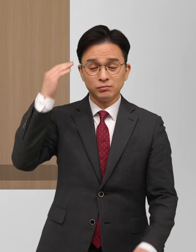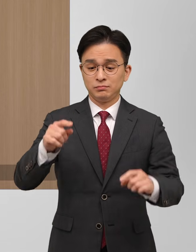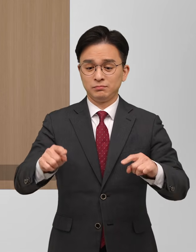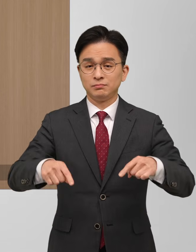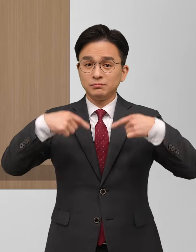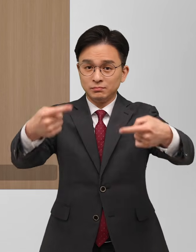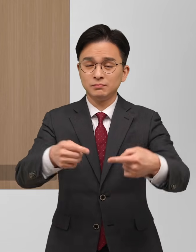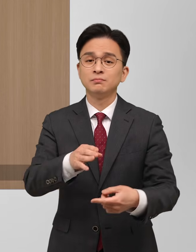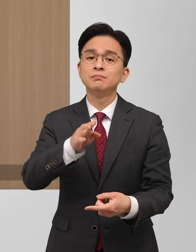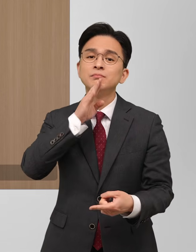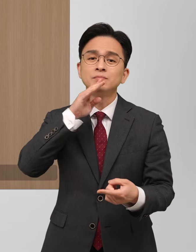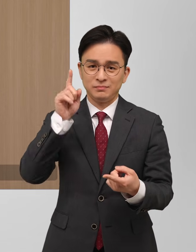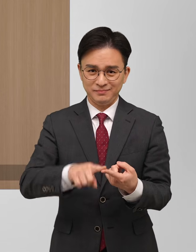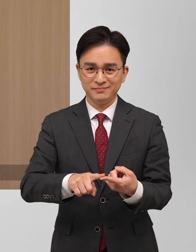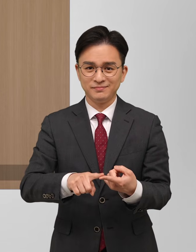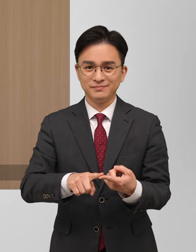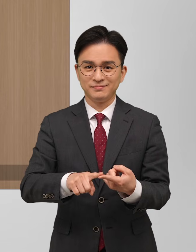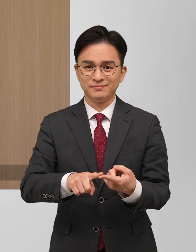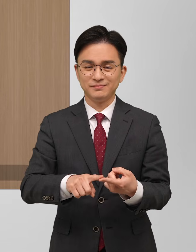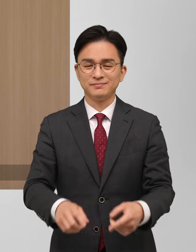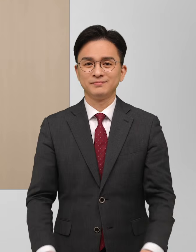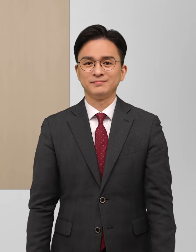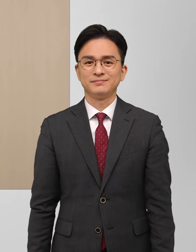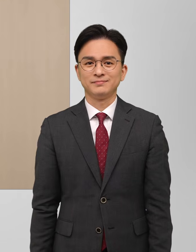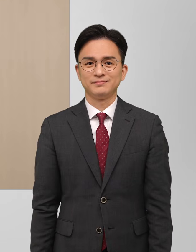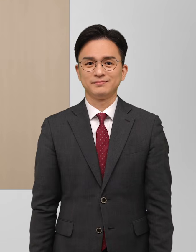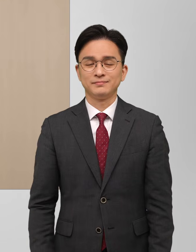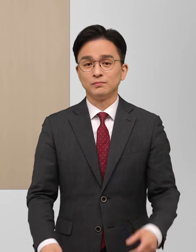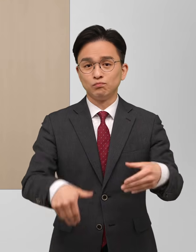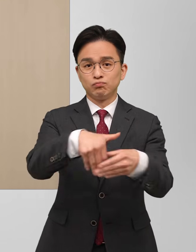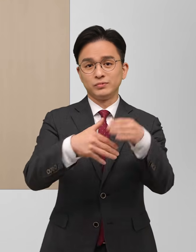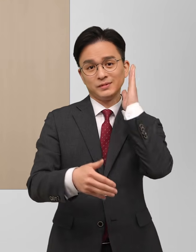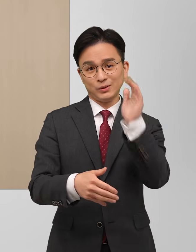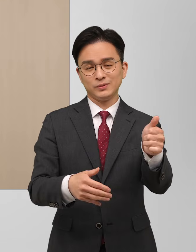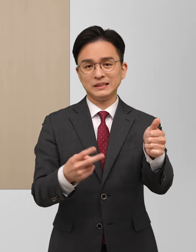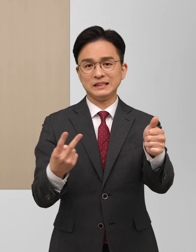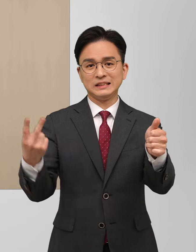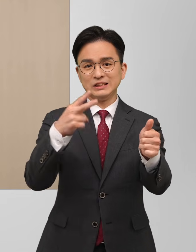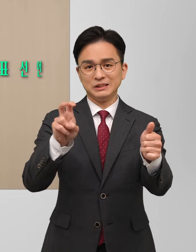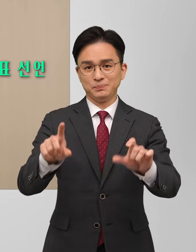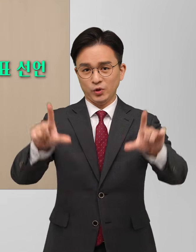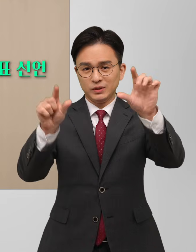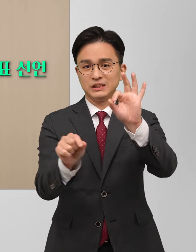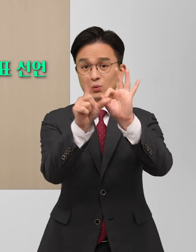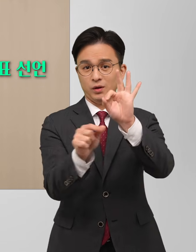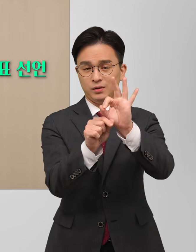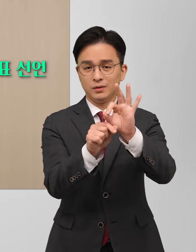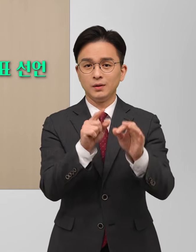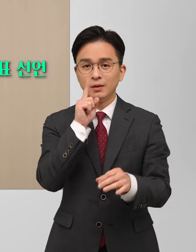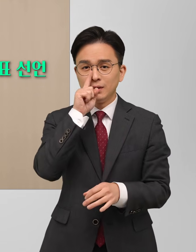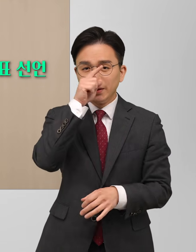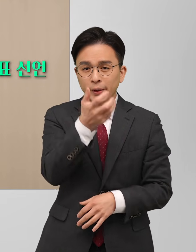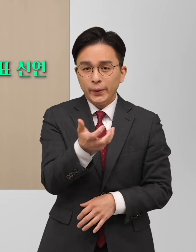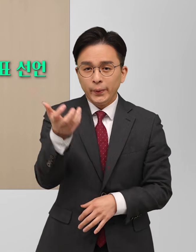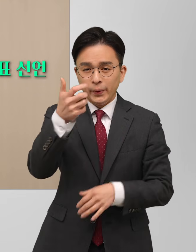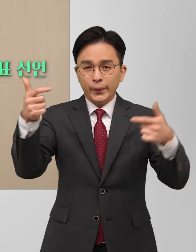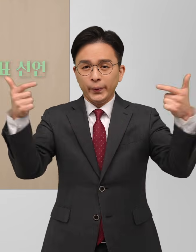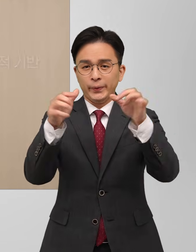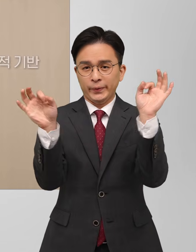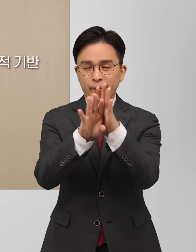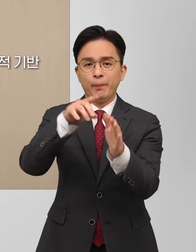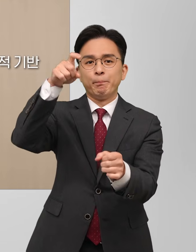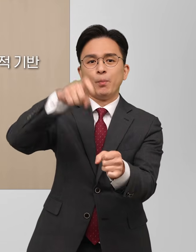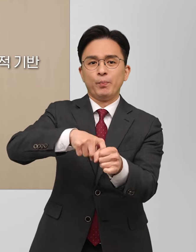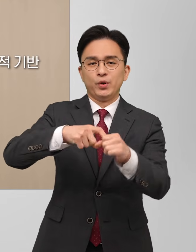우리나라도 이러한 국제적 흐름에 동참하게 된 건데요. 대통령께서 2020년 10월 2050 탄소 중립 목표를